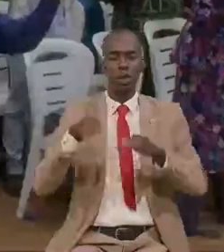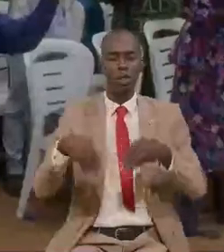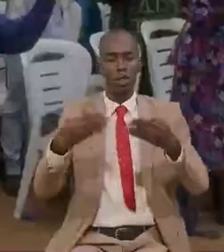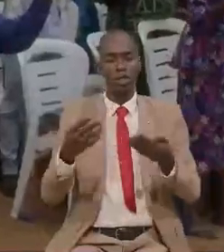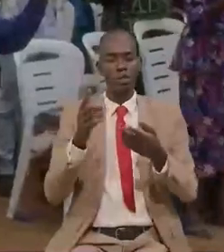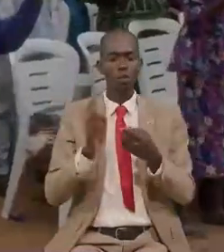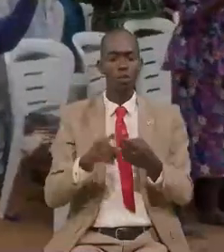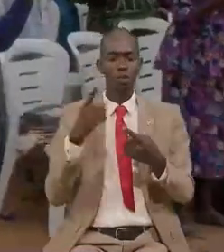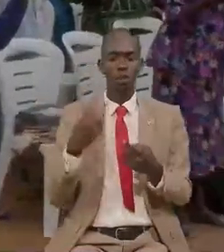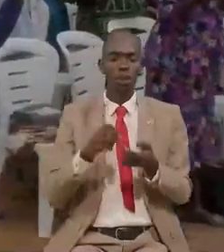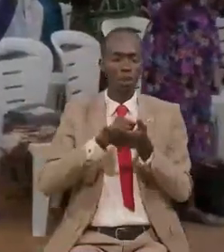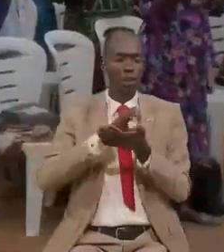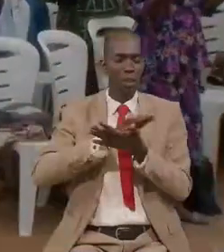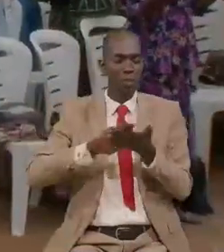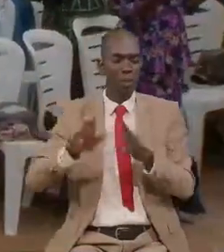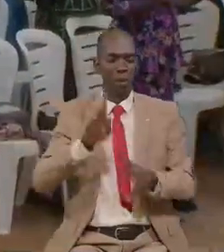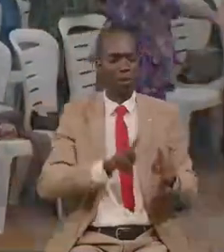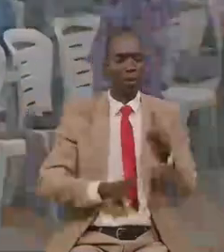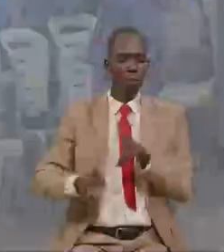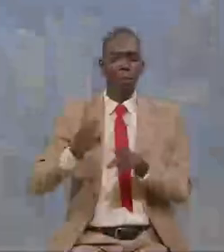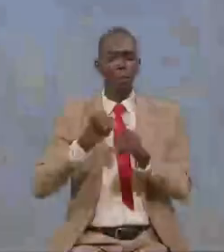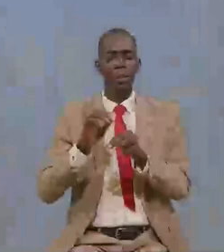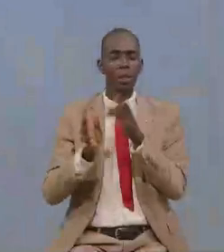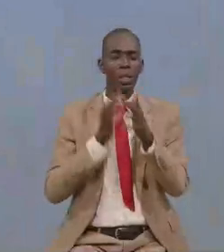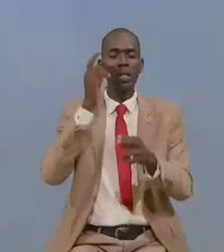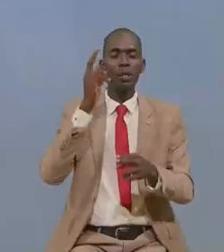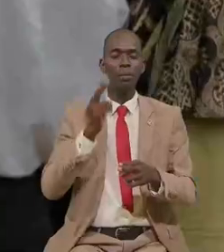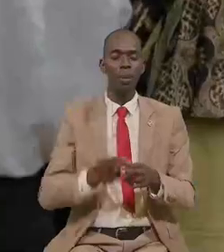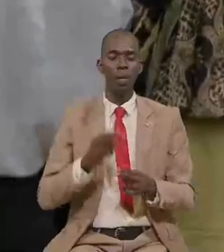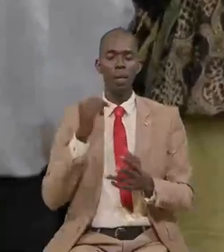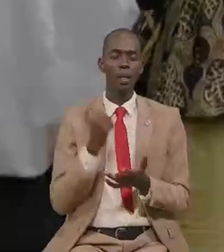aux sanctifiés au nom de Jésus.